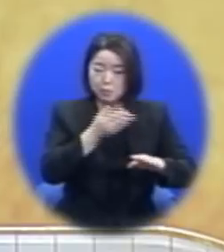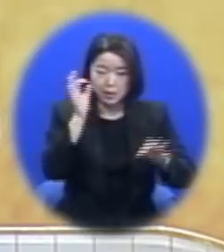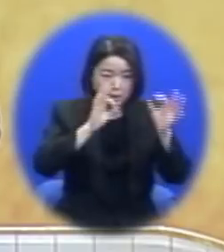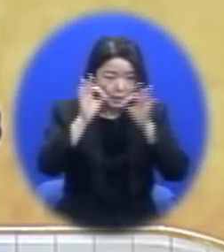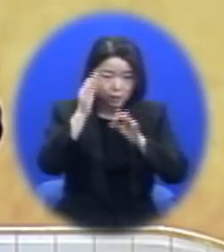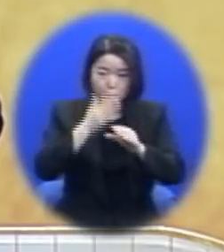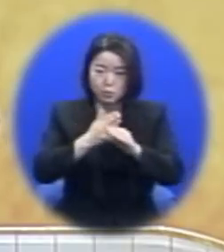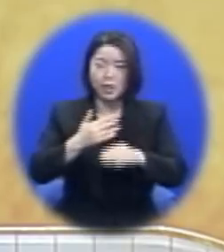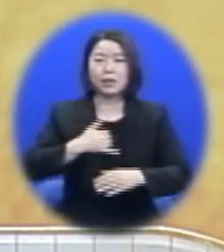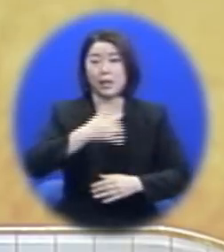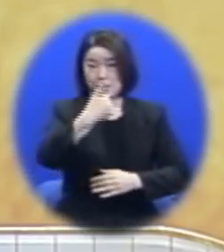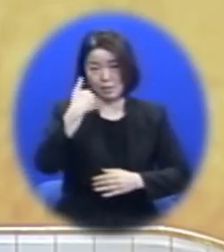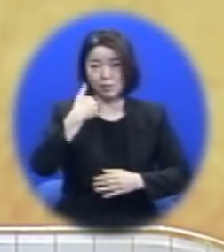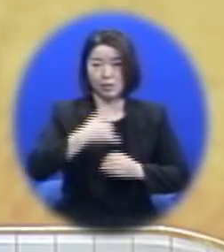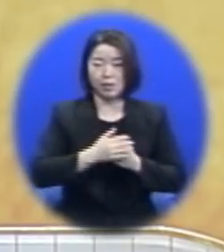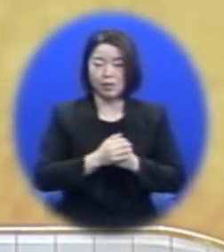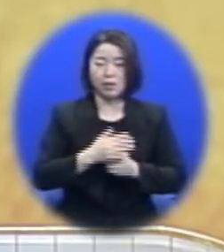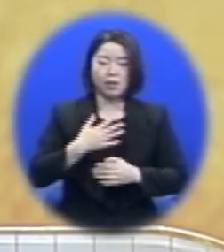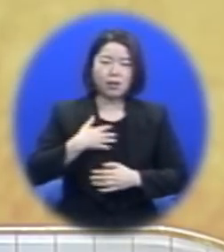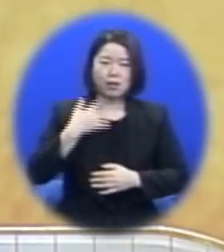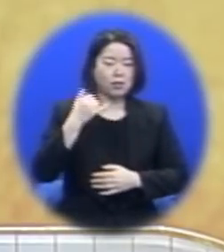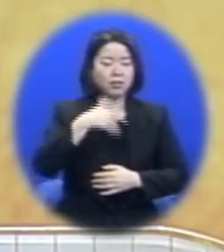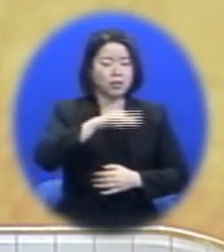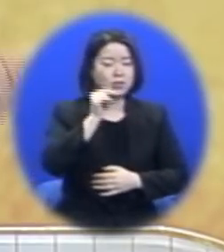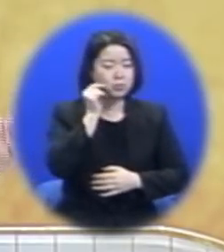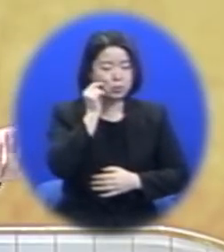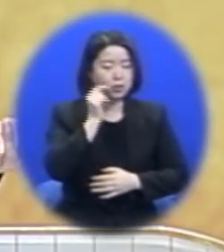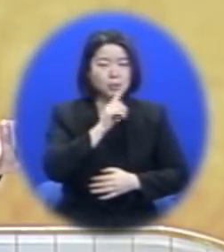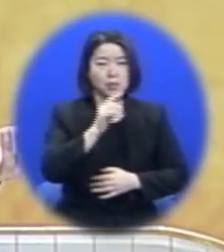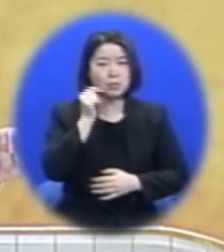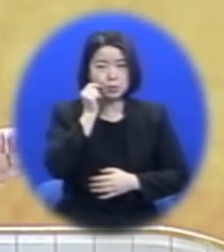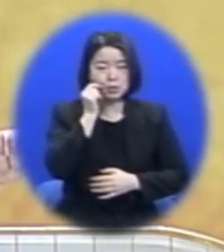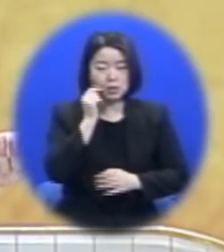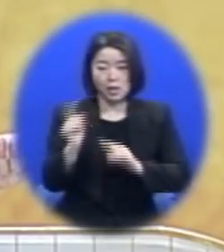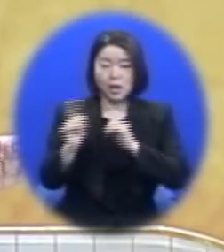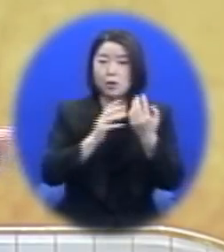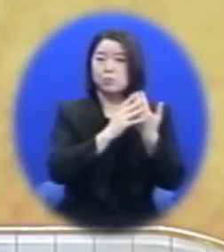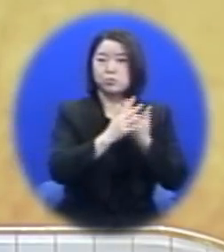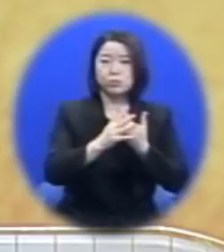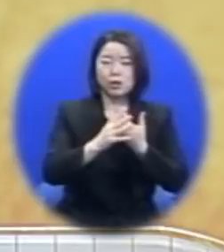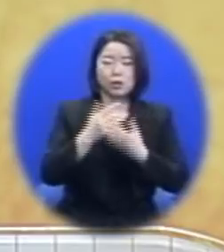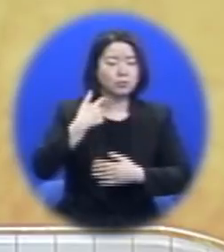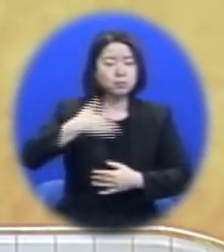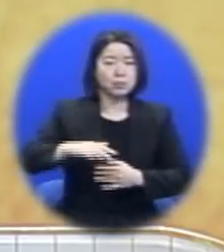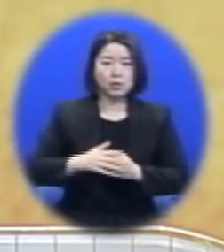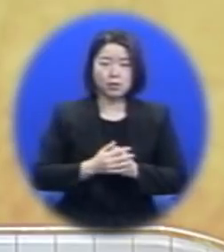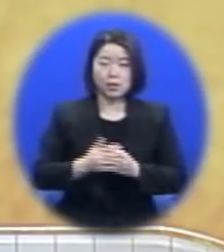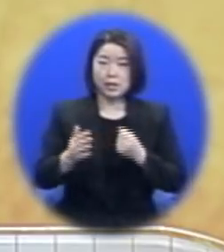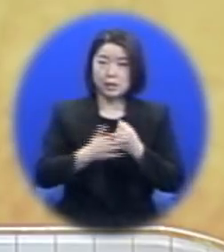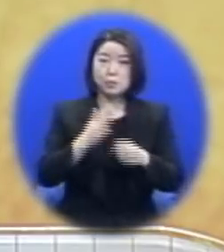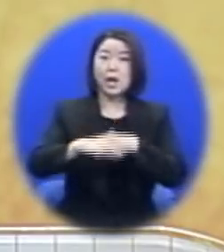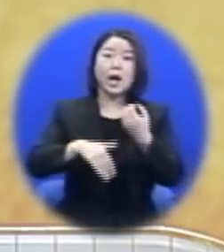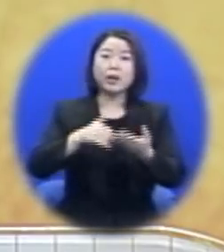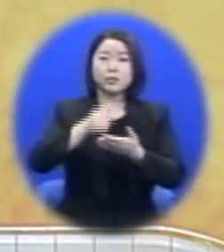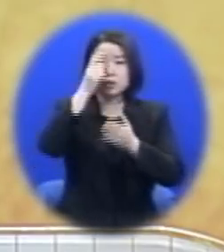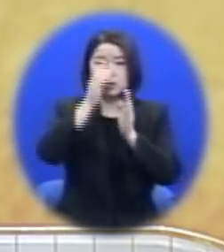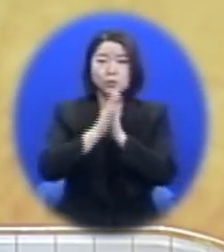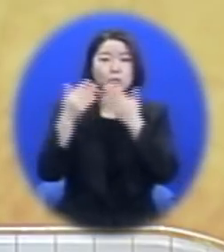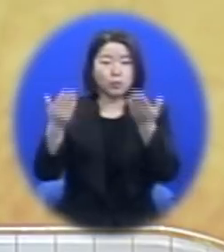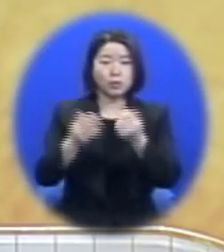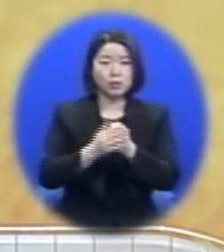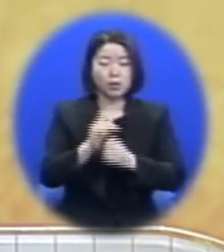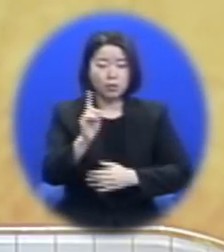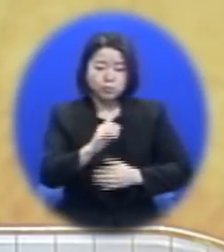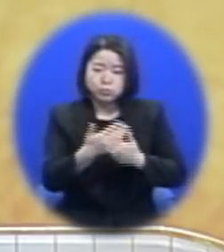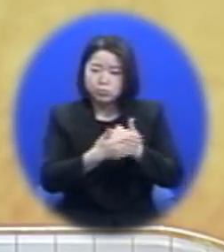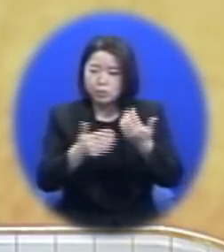거예요. 그러니 안 간다고 할 수도 없고 부흥회는 해본 적도 없고 그래서 하나님께 기도했어요. 뭐 은혜 받은 게 있어야